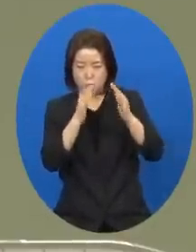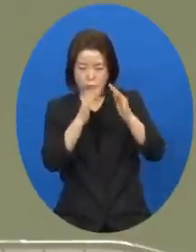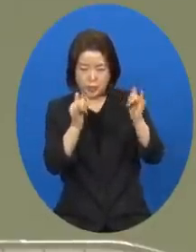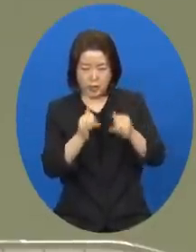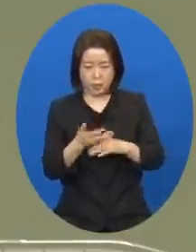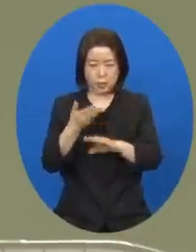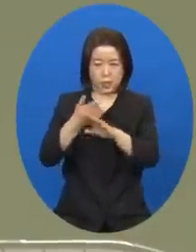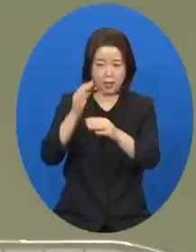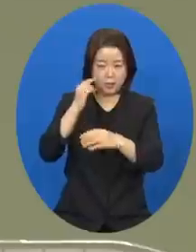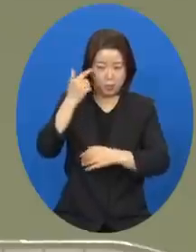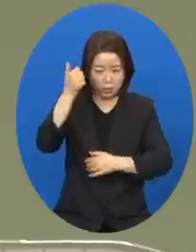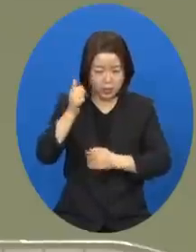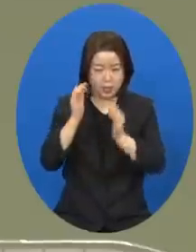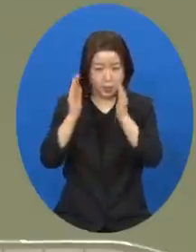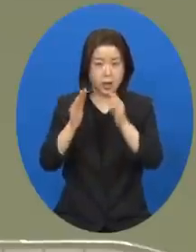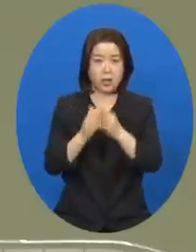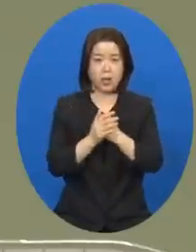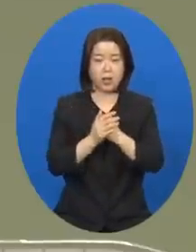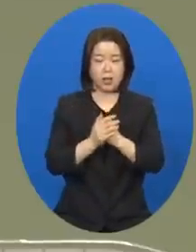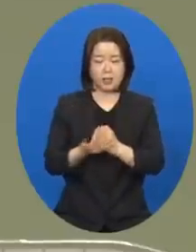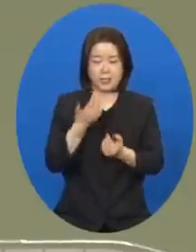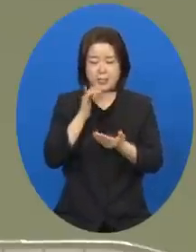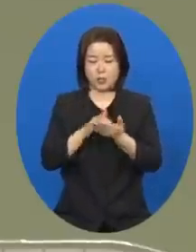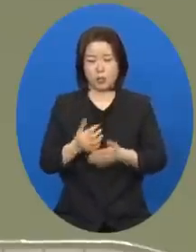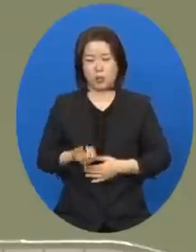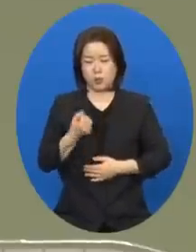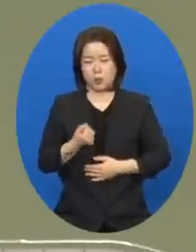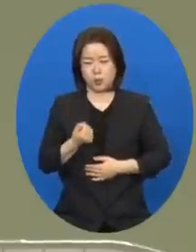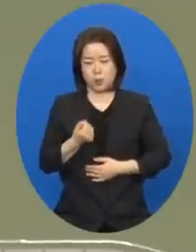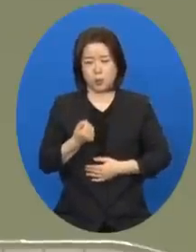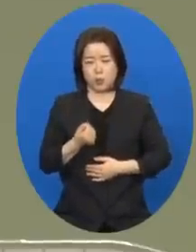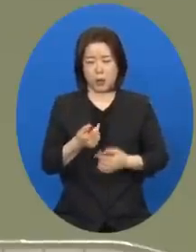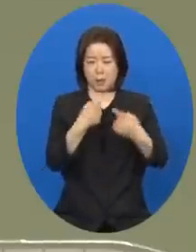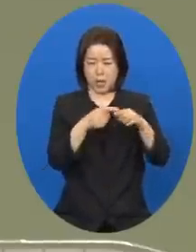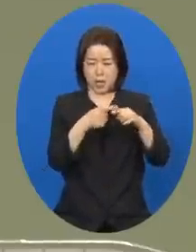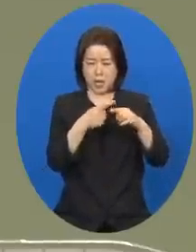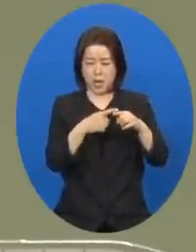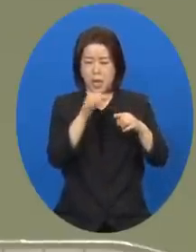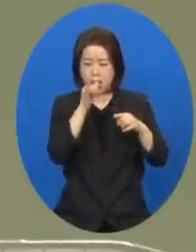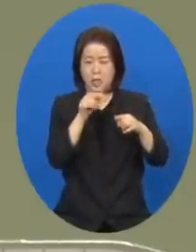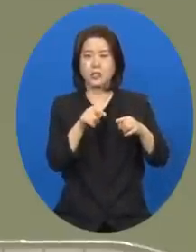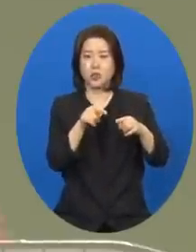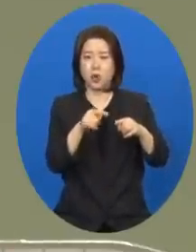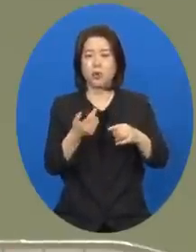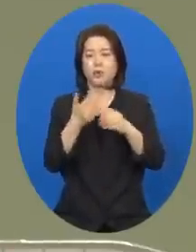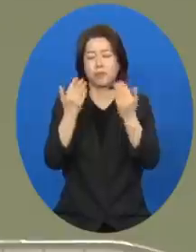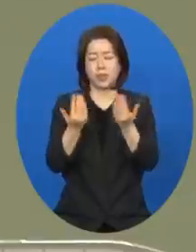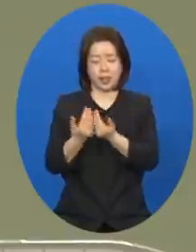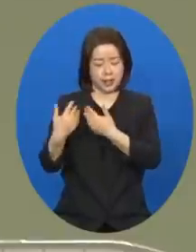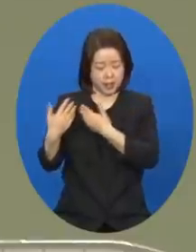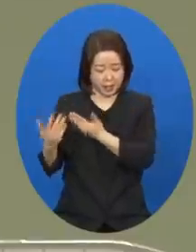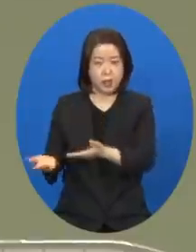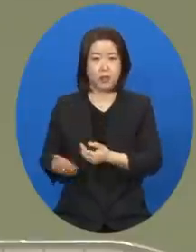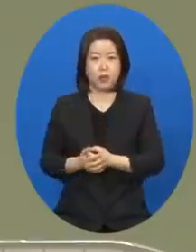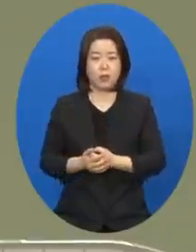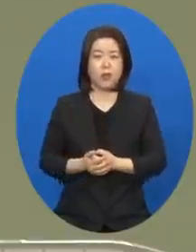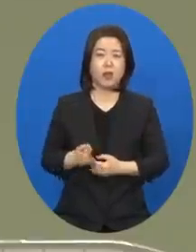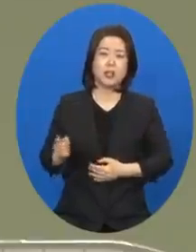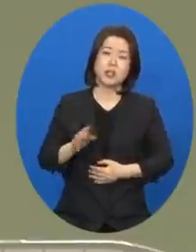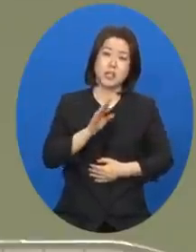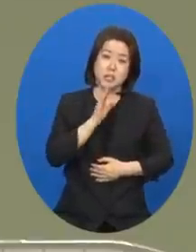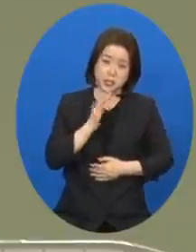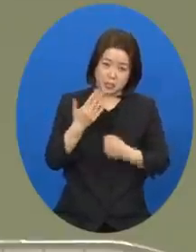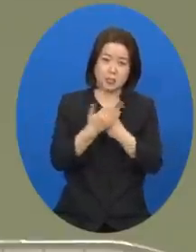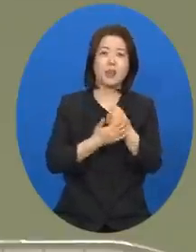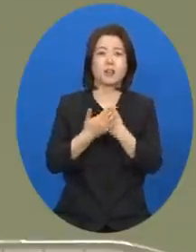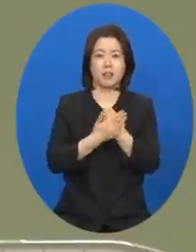다른 목사님을 향하여 이게 돌을 들고 있었던 걸 다 내려놨다고. 그게 진짜 은혜거든요.